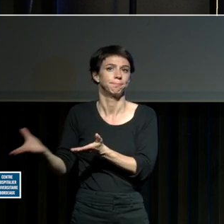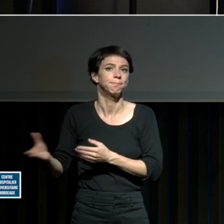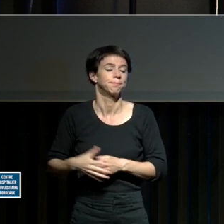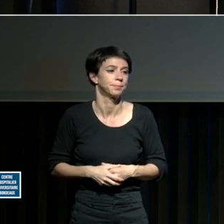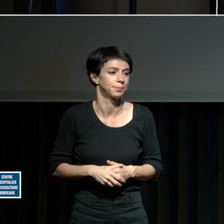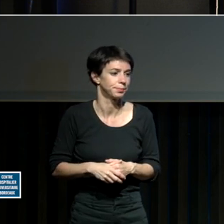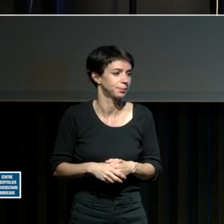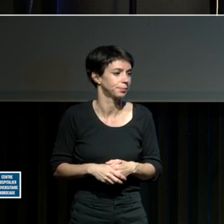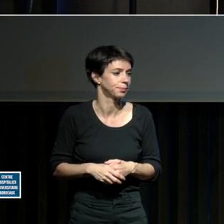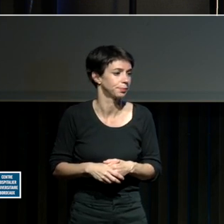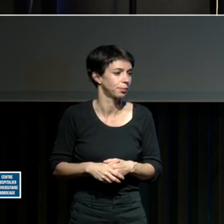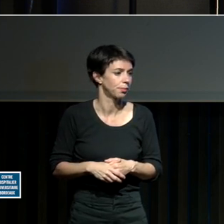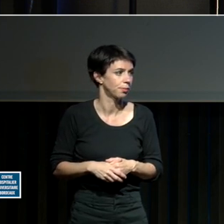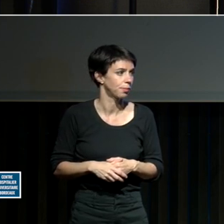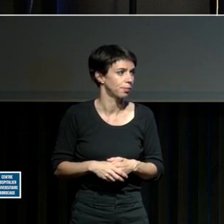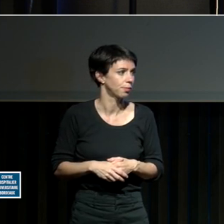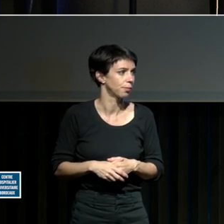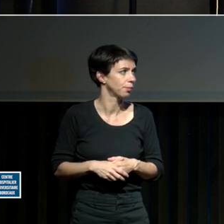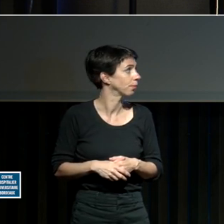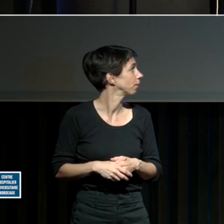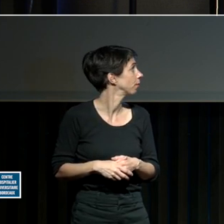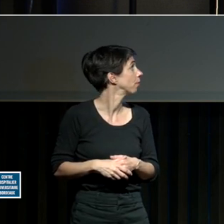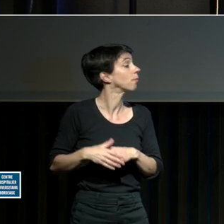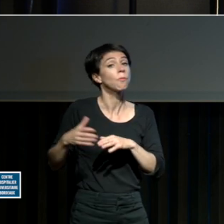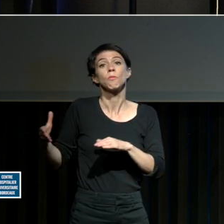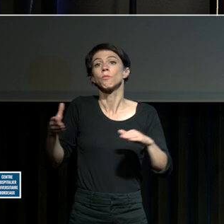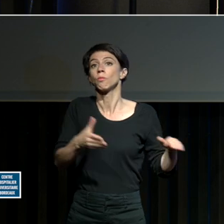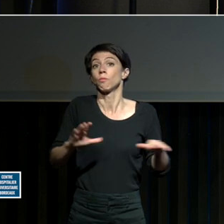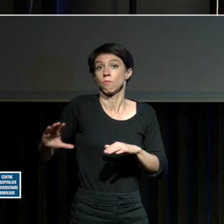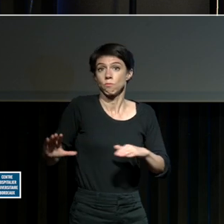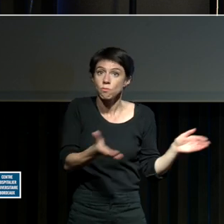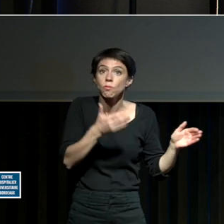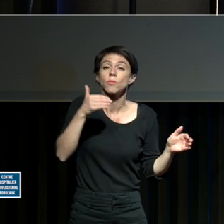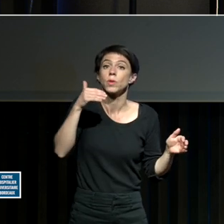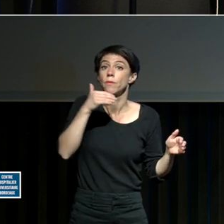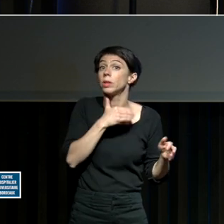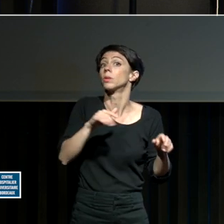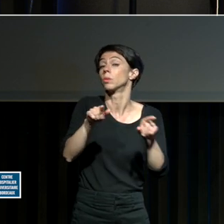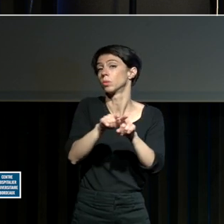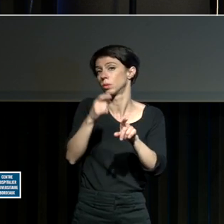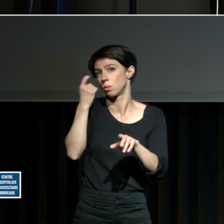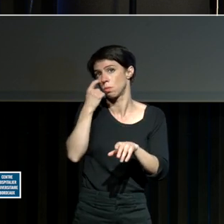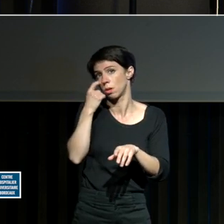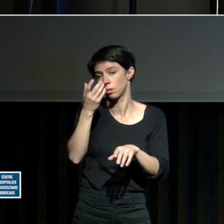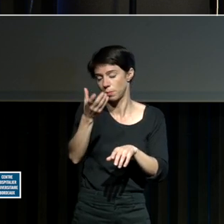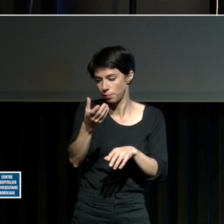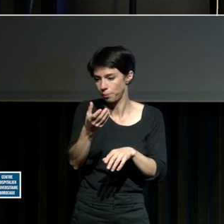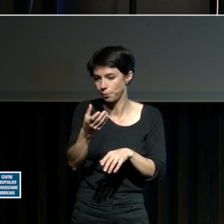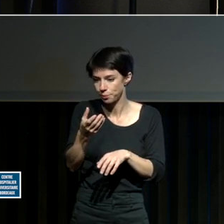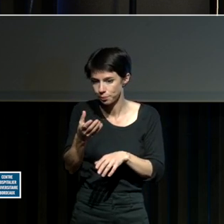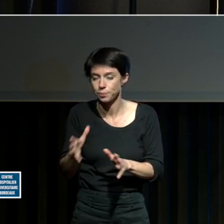Et enfin, je vais passer plus rapidement, mais on va retrouver également chez les